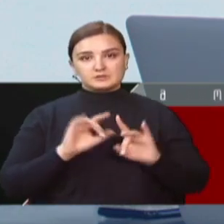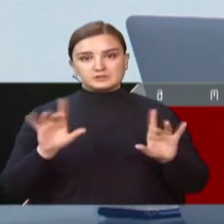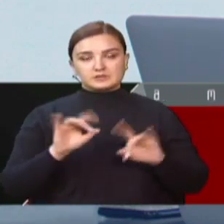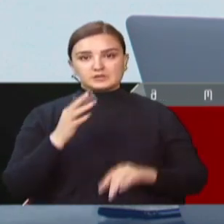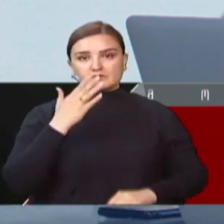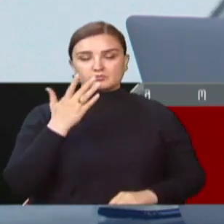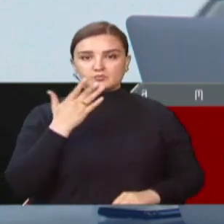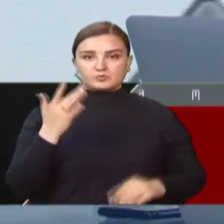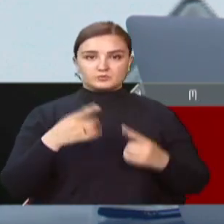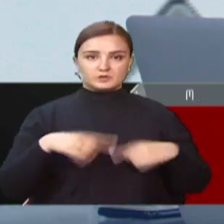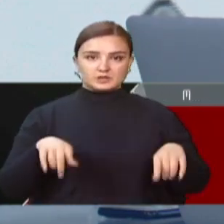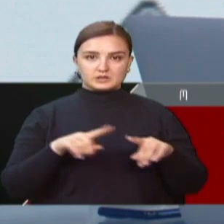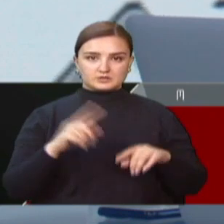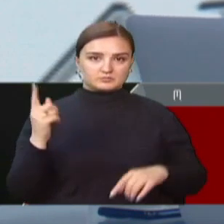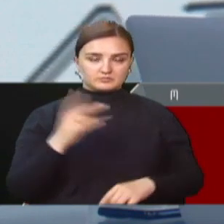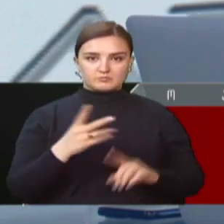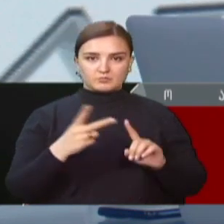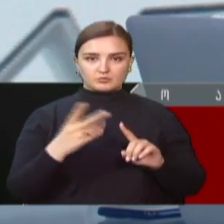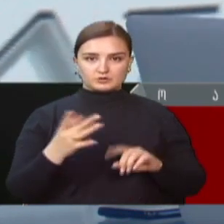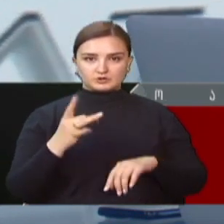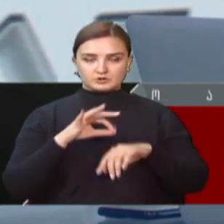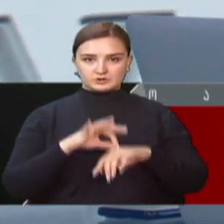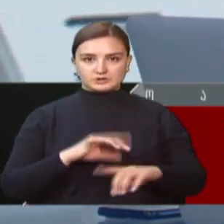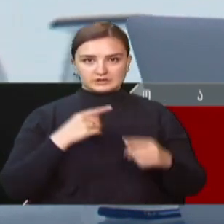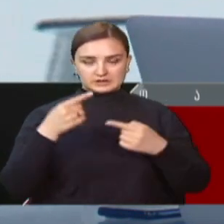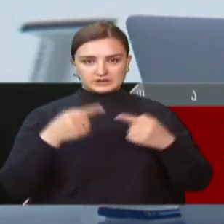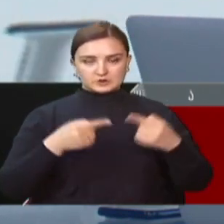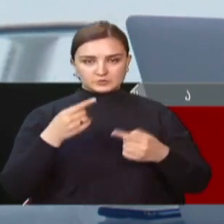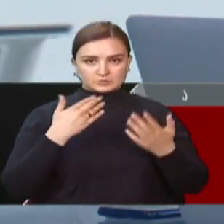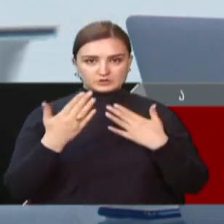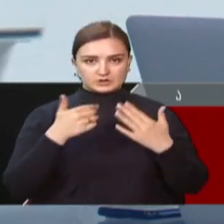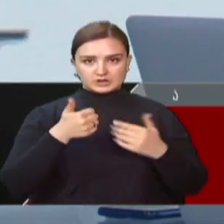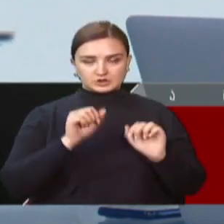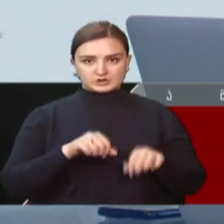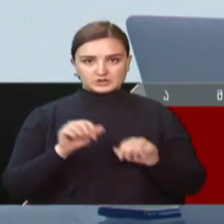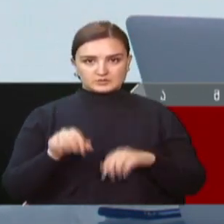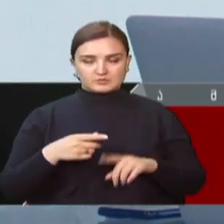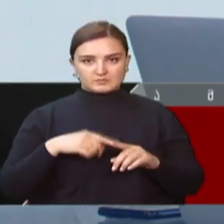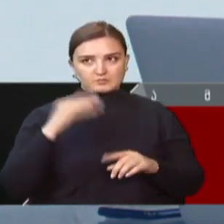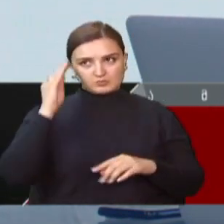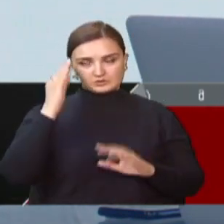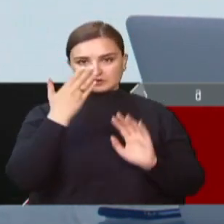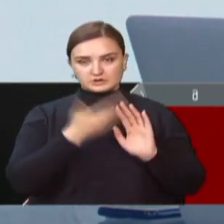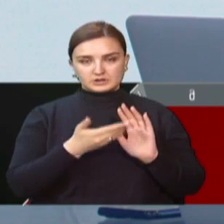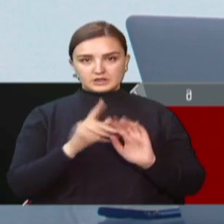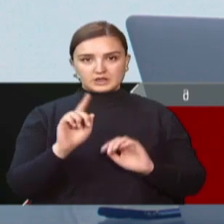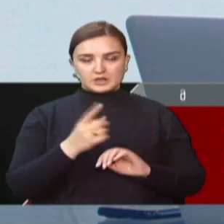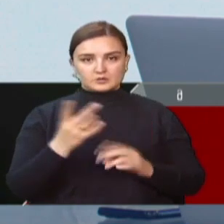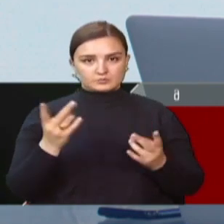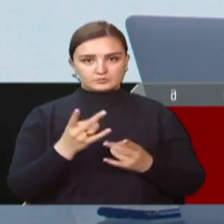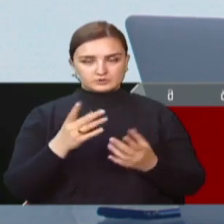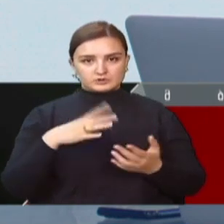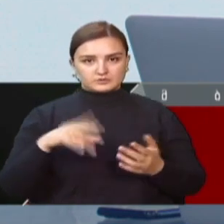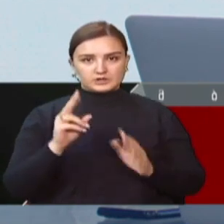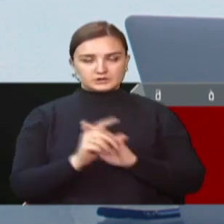ევროპული პოლიტიკური გაერთიანების რიგით მეორე სამიტი არის დისკუსიის კარგი შესაძლებლობა და პლატფორმა იმპოზიციის წარსადგენად. Tu ratom îmi săcureb să